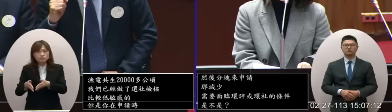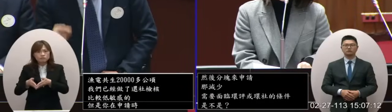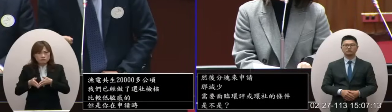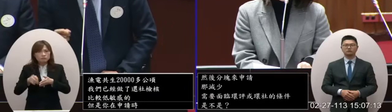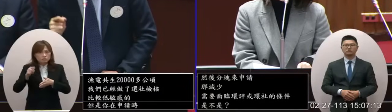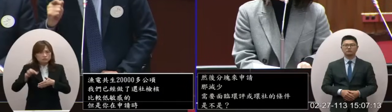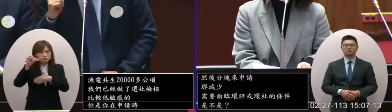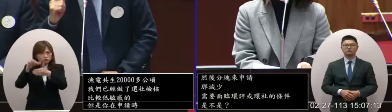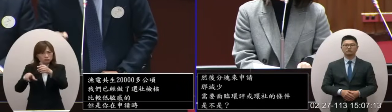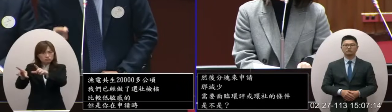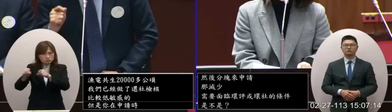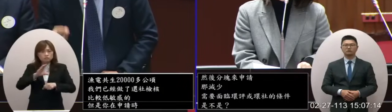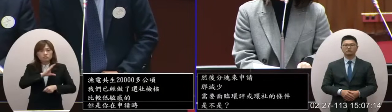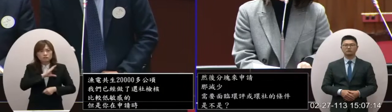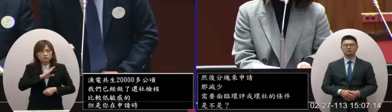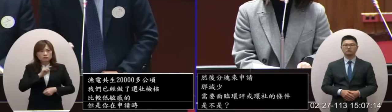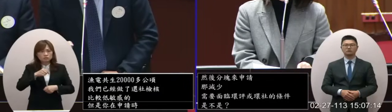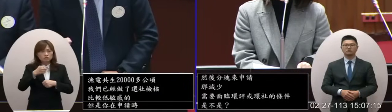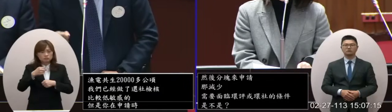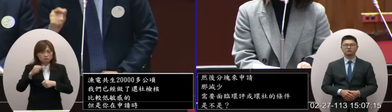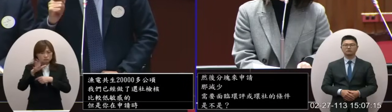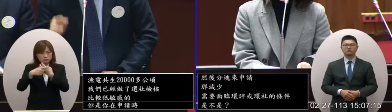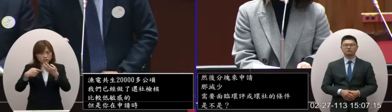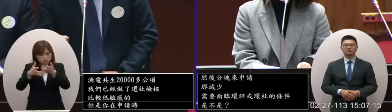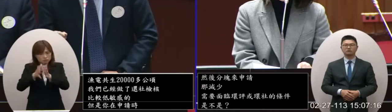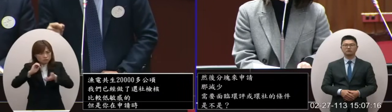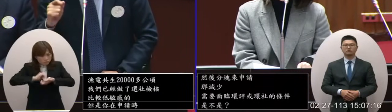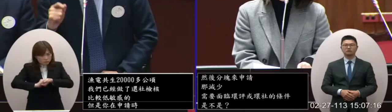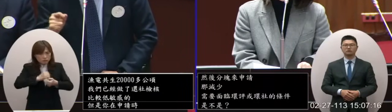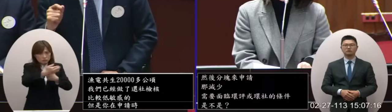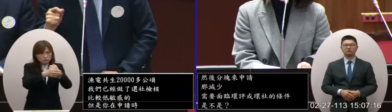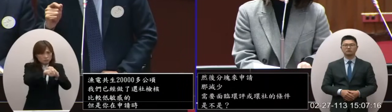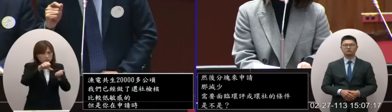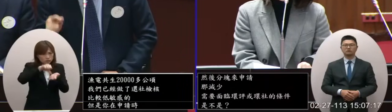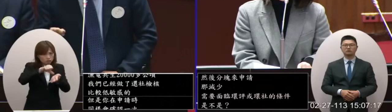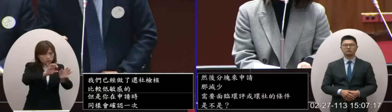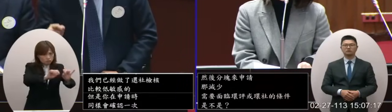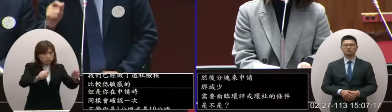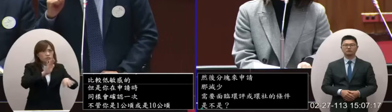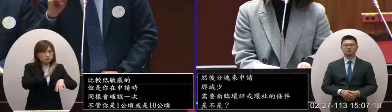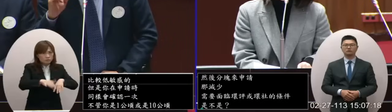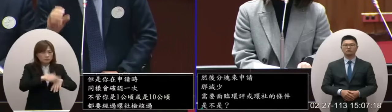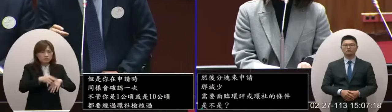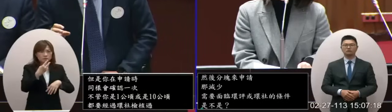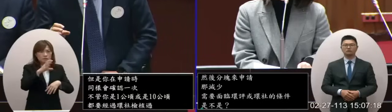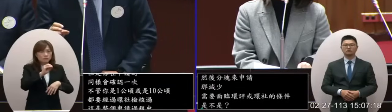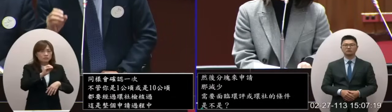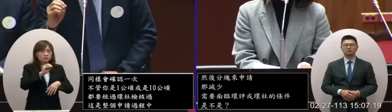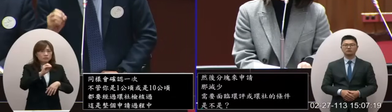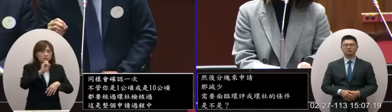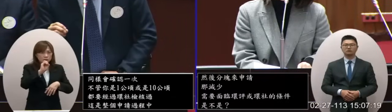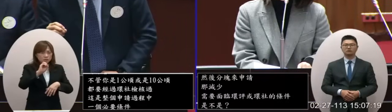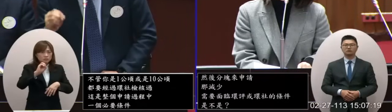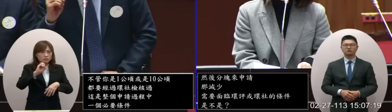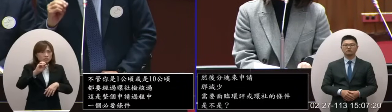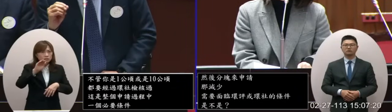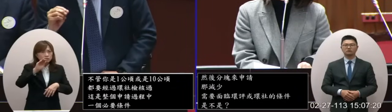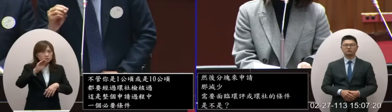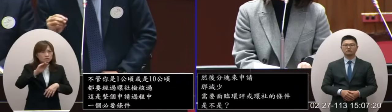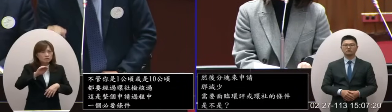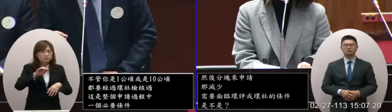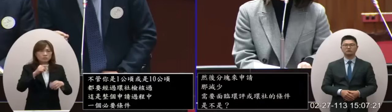讲，我们一定会去保护我们的农地。所以到目前为止，20905公顷里面的余电工程只用了大